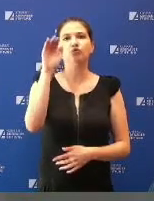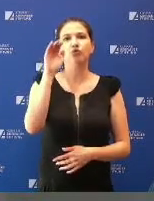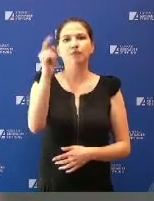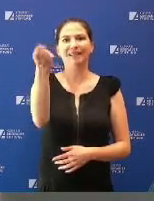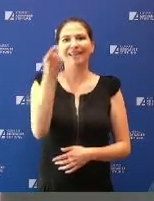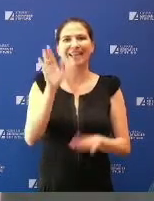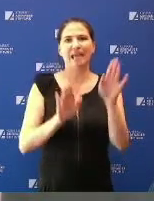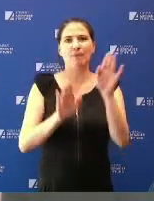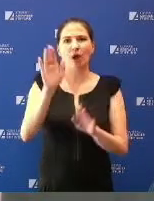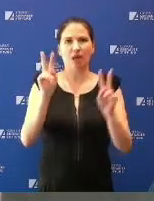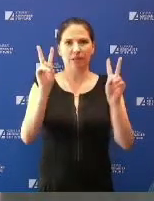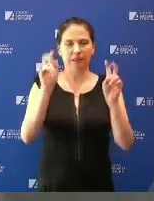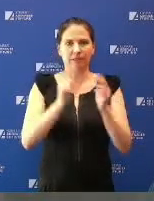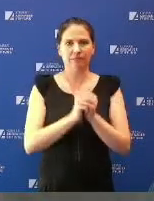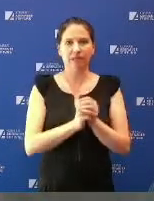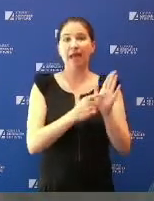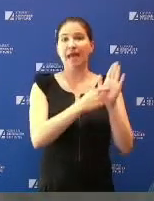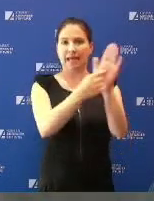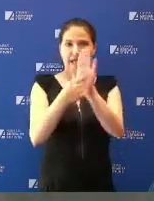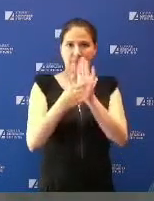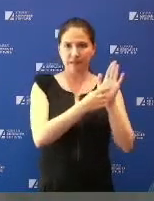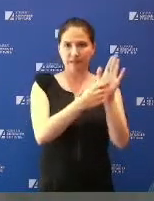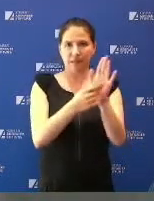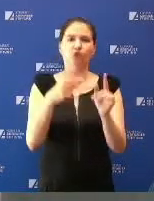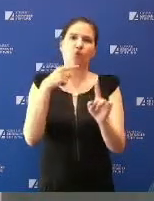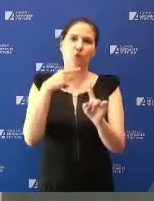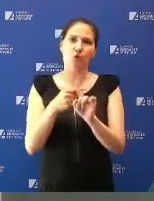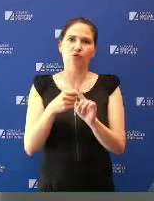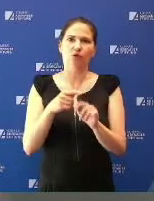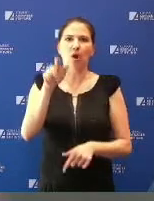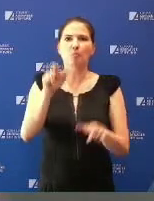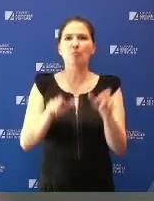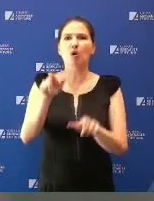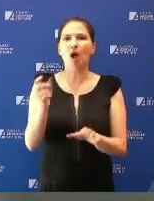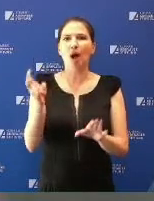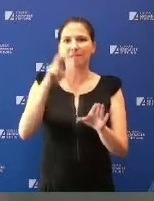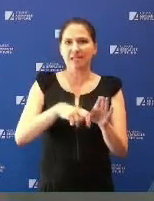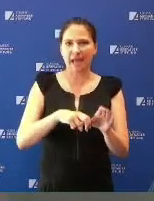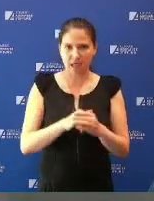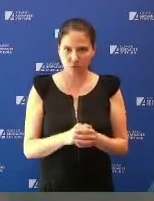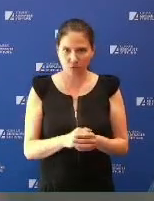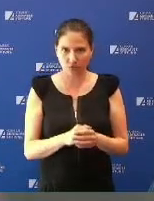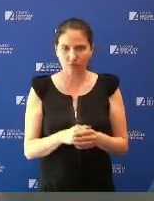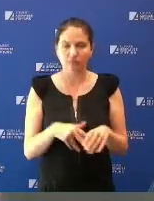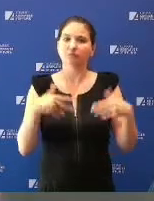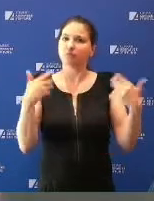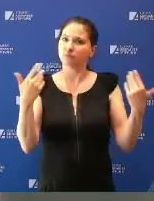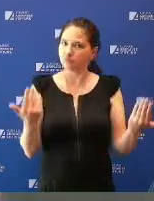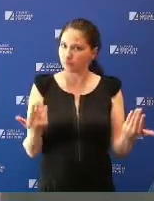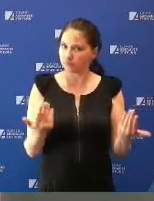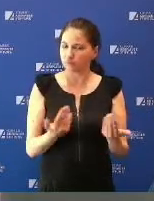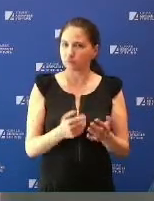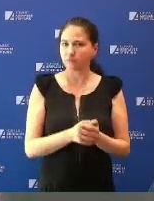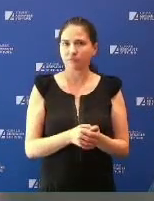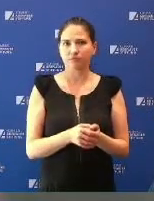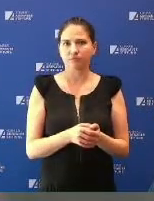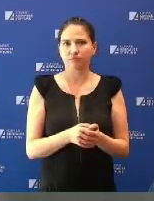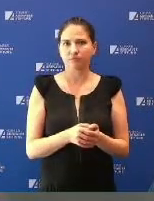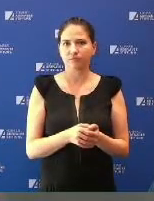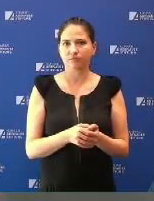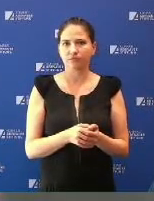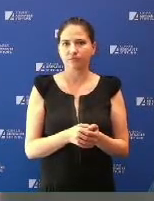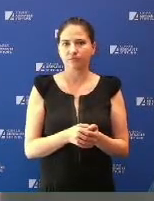Demokratie, Repräsentation und Bürgerbeteiligung. Dazu werden wir